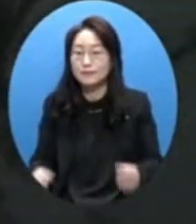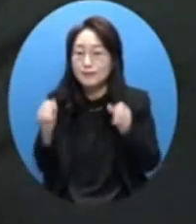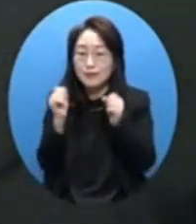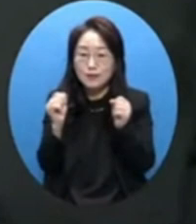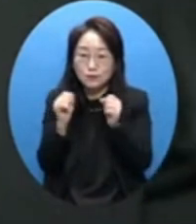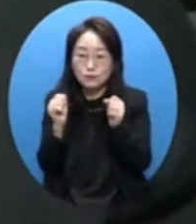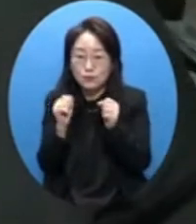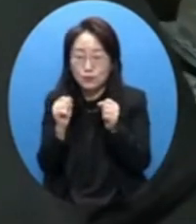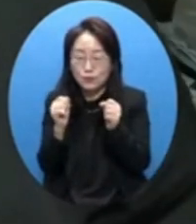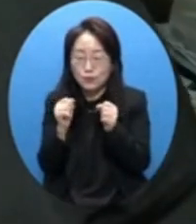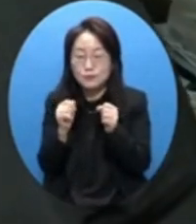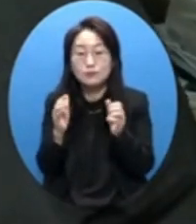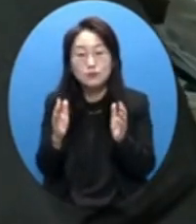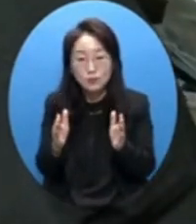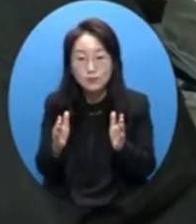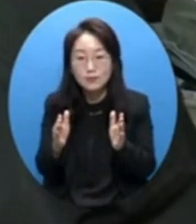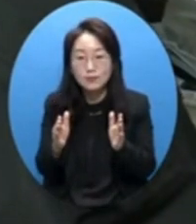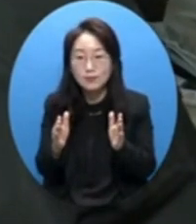겨울을 나는데